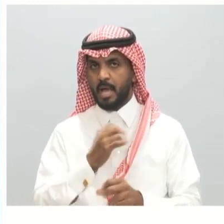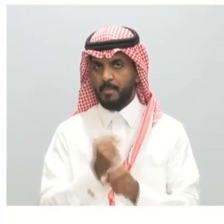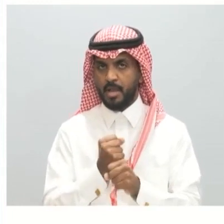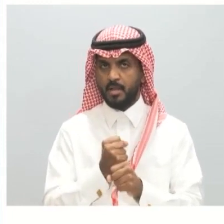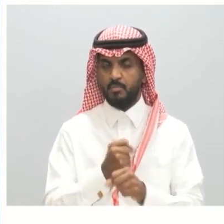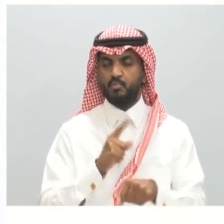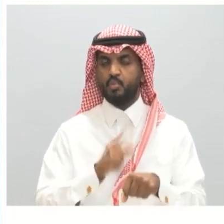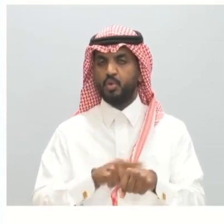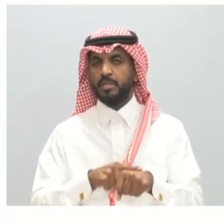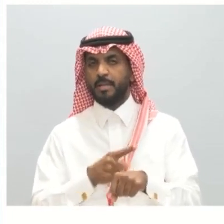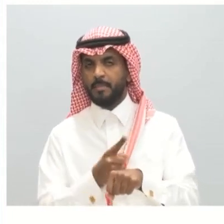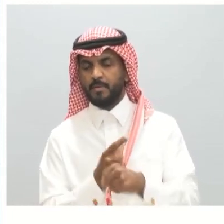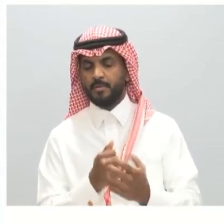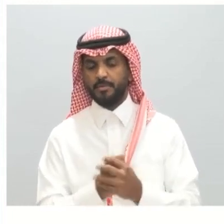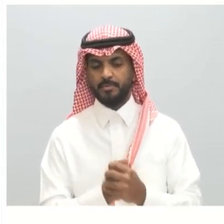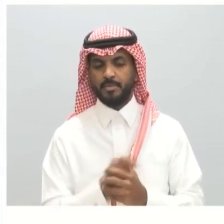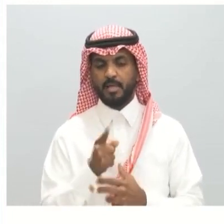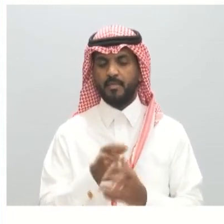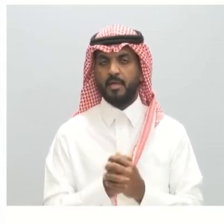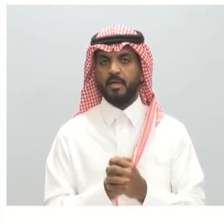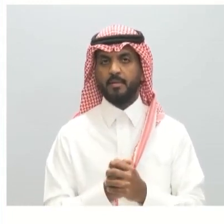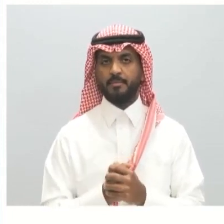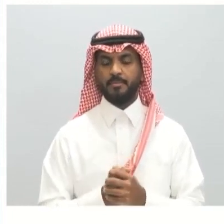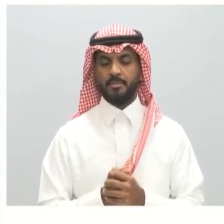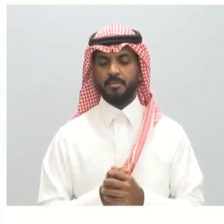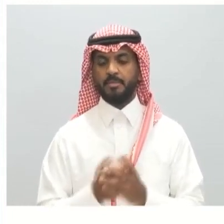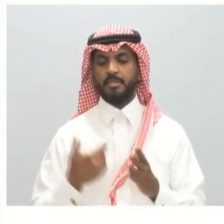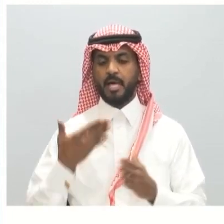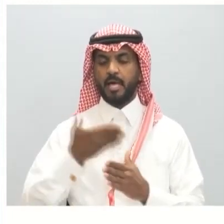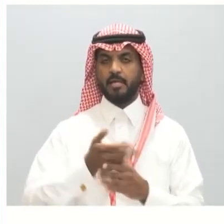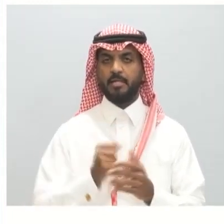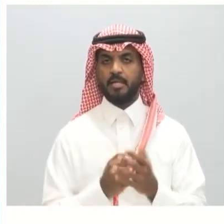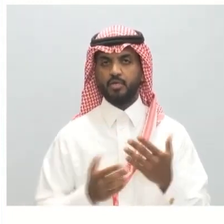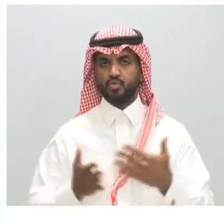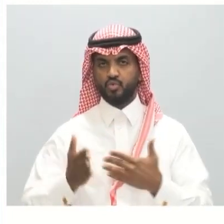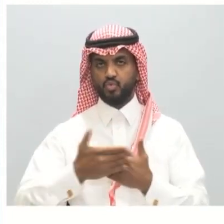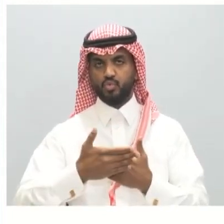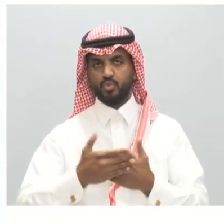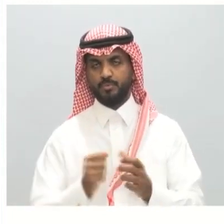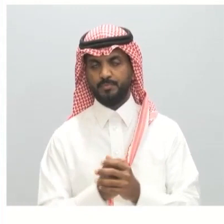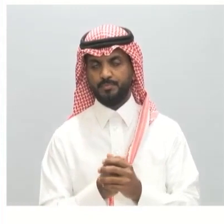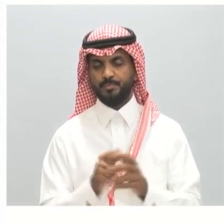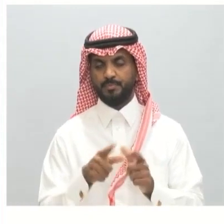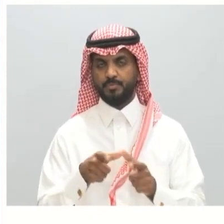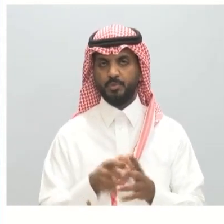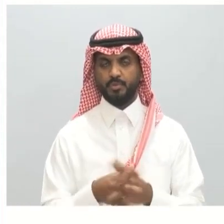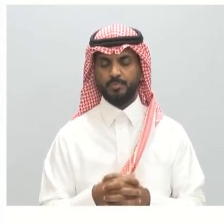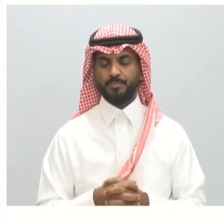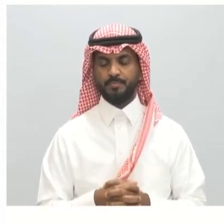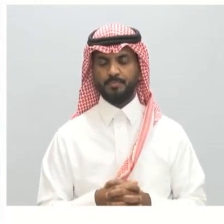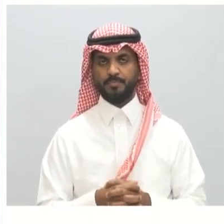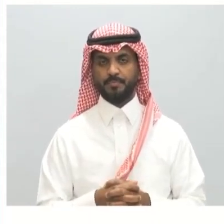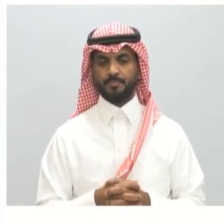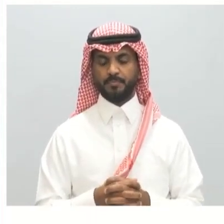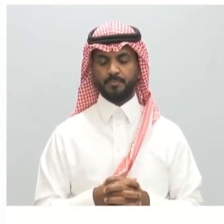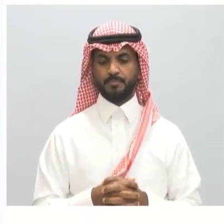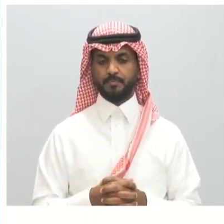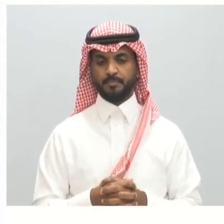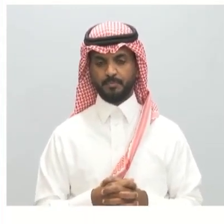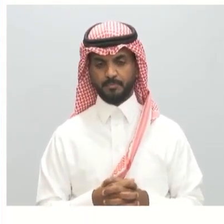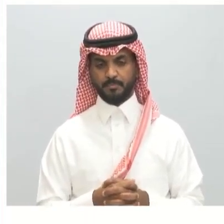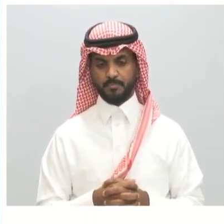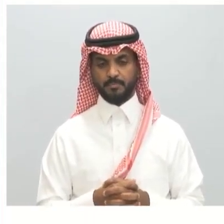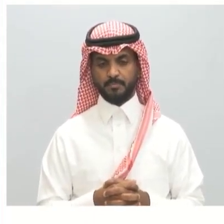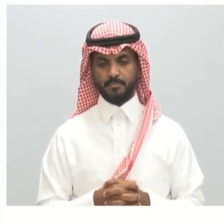محدده من الثواني نضع هذه المده داخل الصندوق الموجود في اللبينه